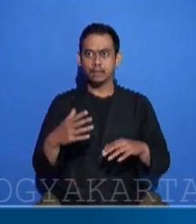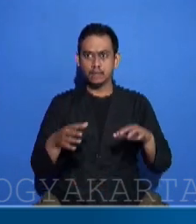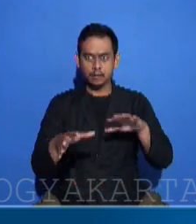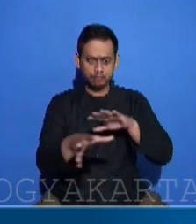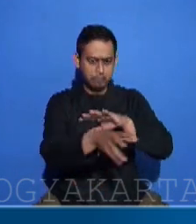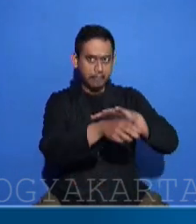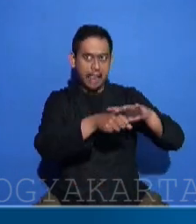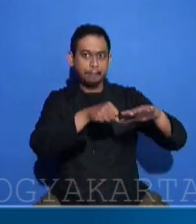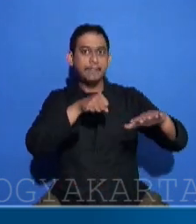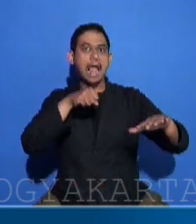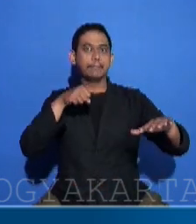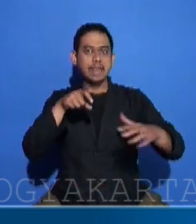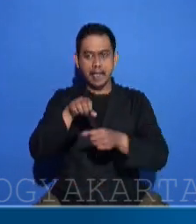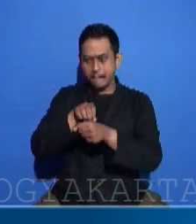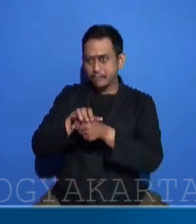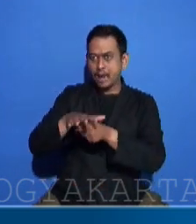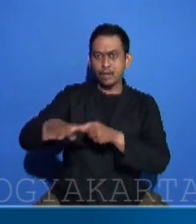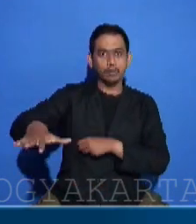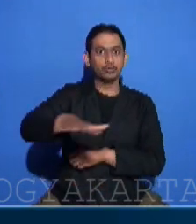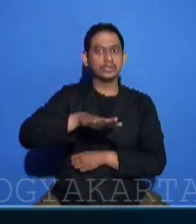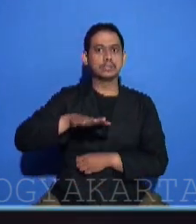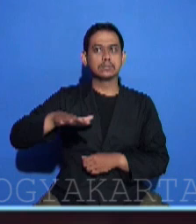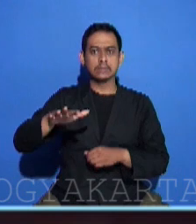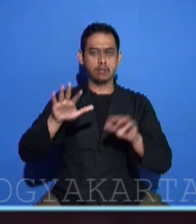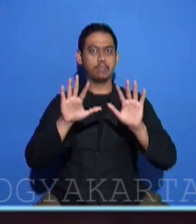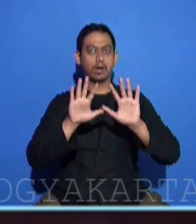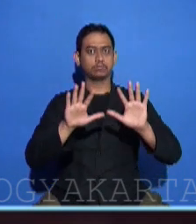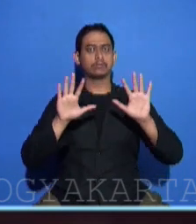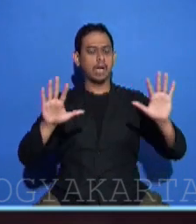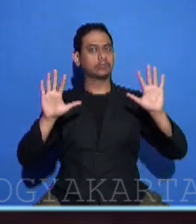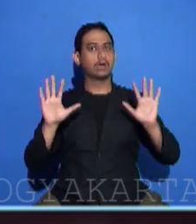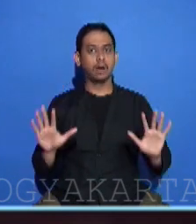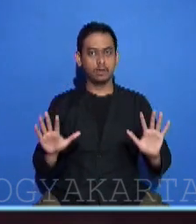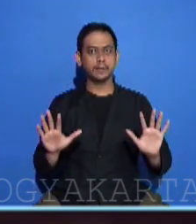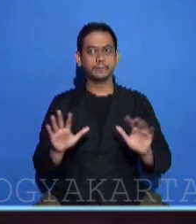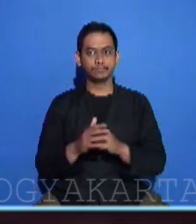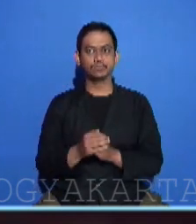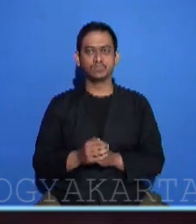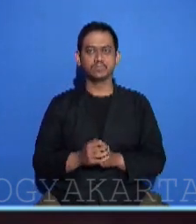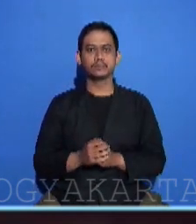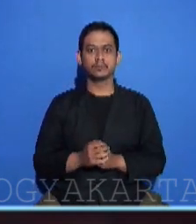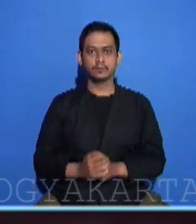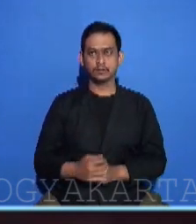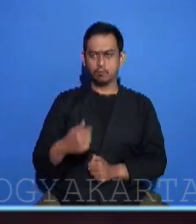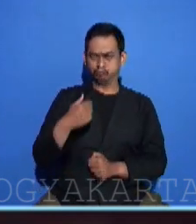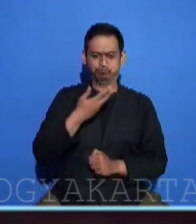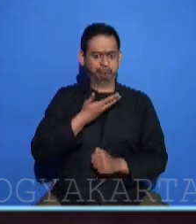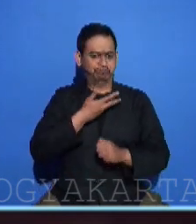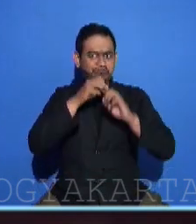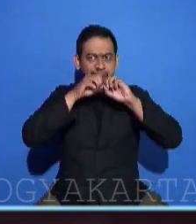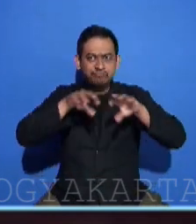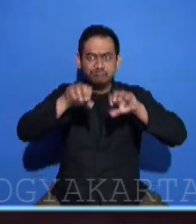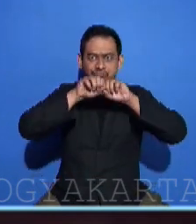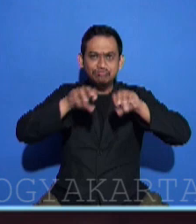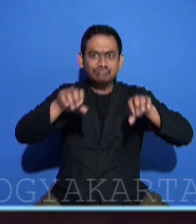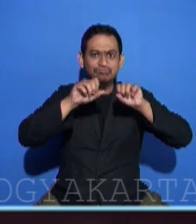dampak sosial sama lingkungannya sungguh besar. Sehingga dari situ saya ingin menyampaikan itu ke publik lewat alternatif